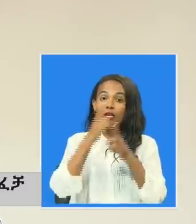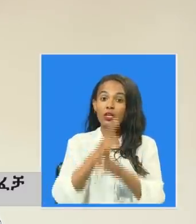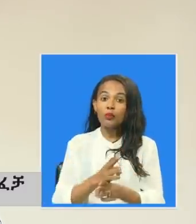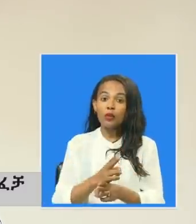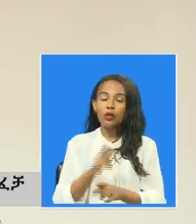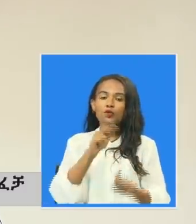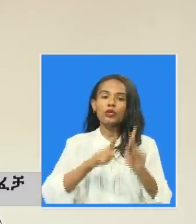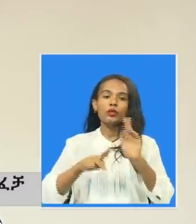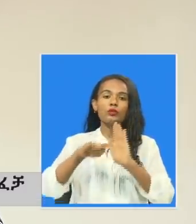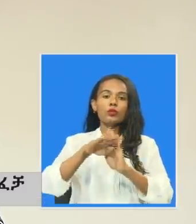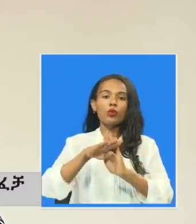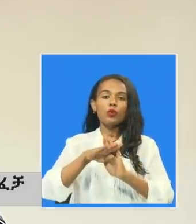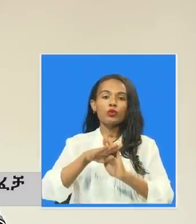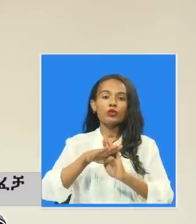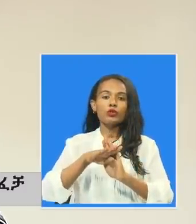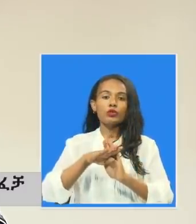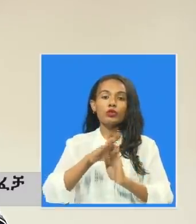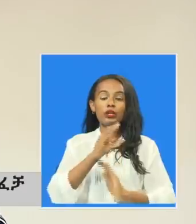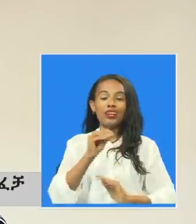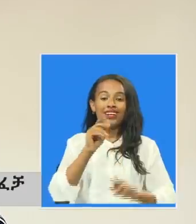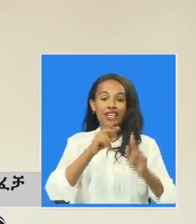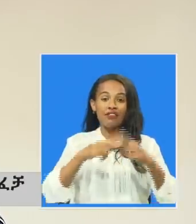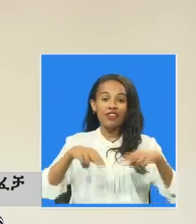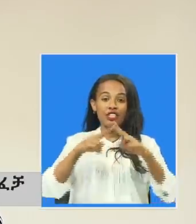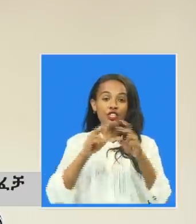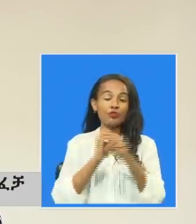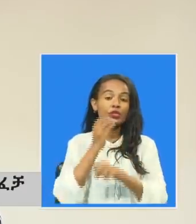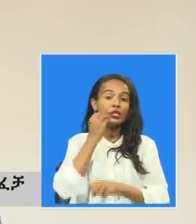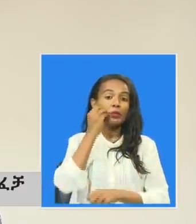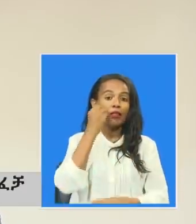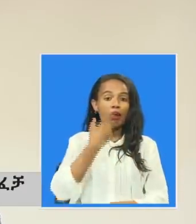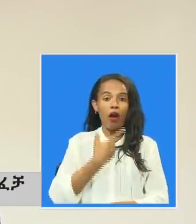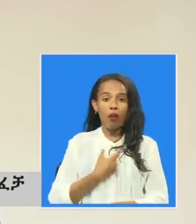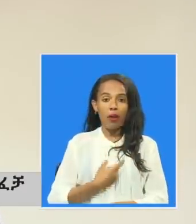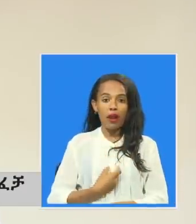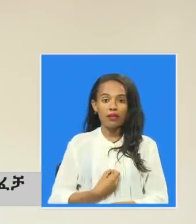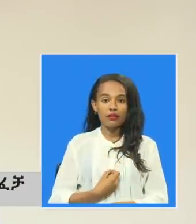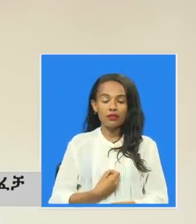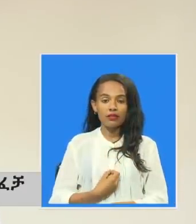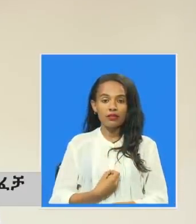የተከበራችሁ የህዝብ ተወካዮችና የፌዴሬሽን ምክር ቤት አባላት፣